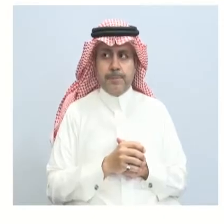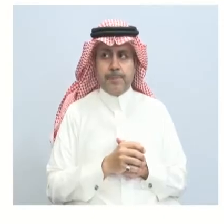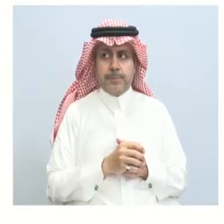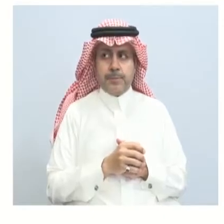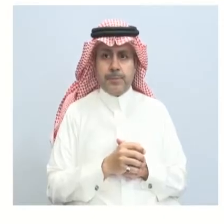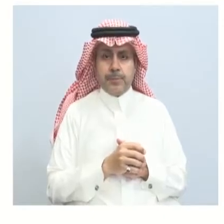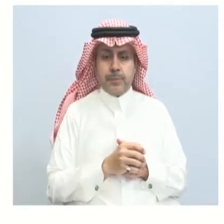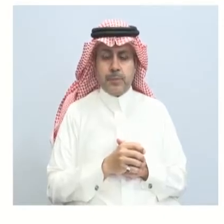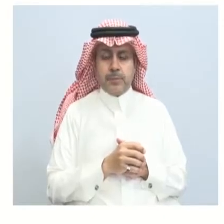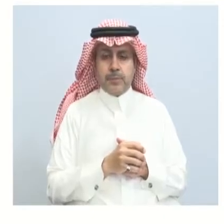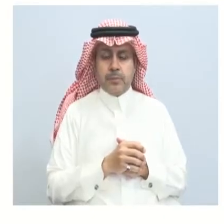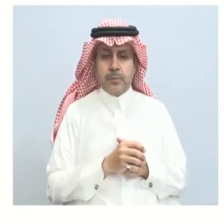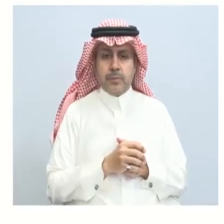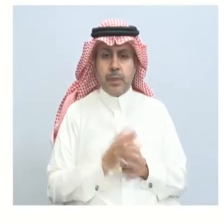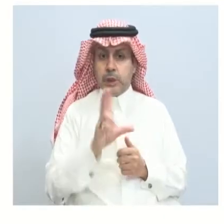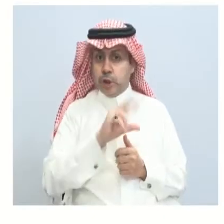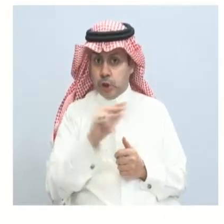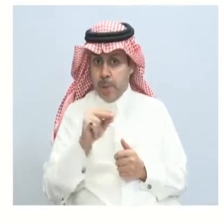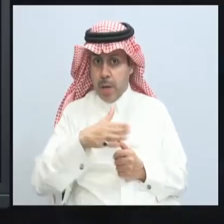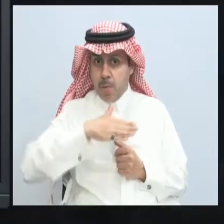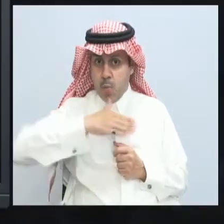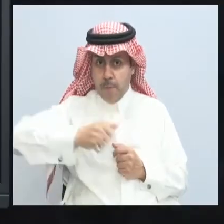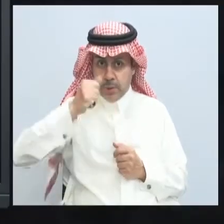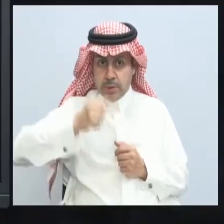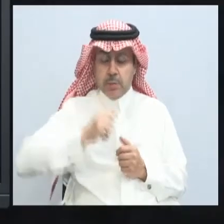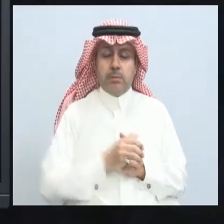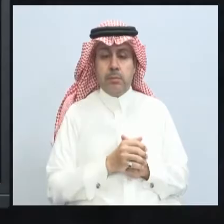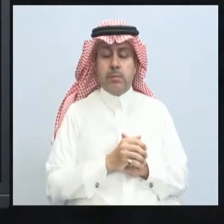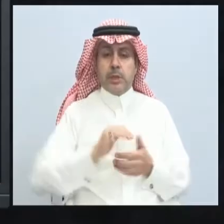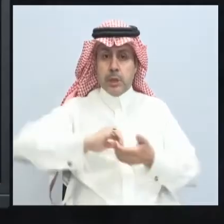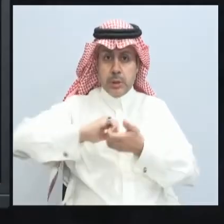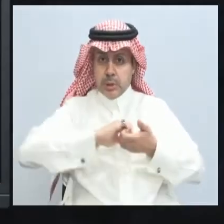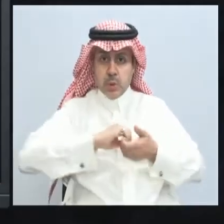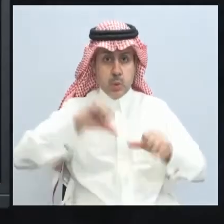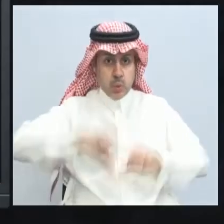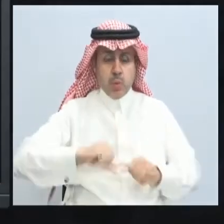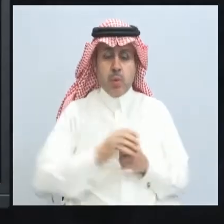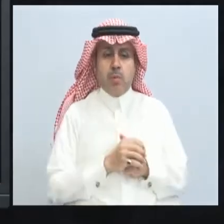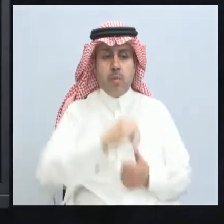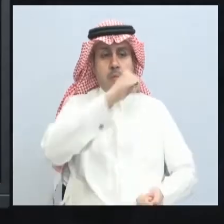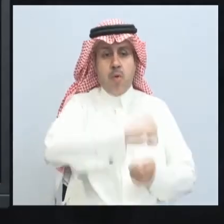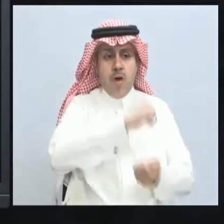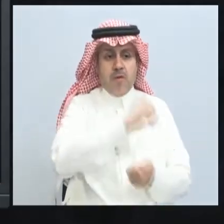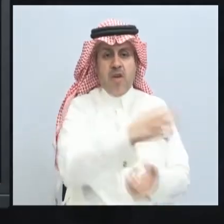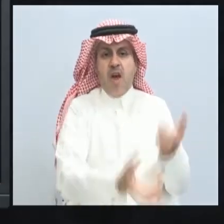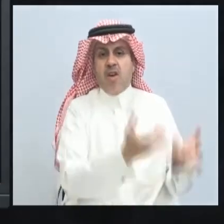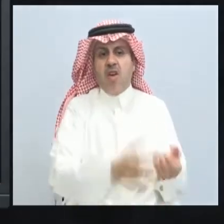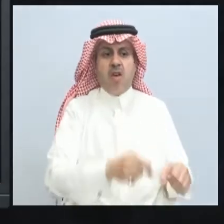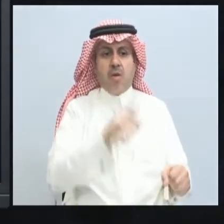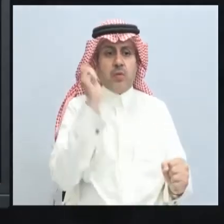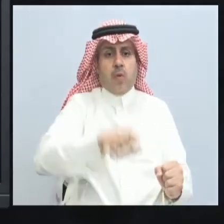الرائحه الخبيثه لهذا شبه النبي صلى الله عليه وسلم جليس السوء بنافخ الكير لانك لا تستفيد منه